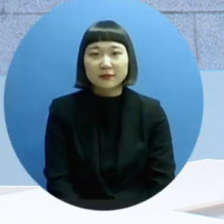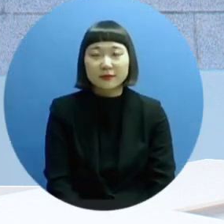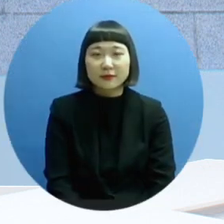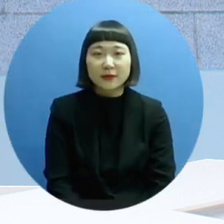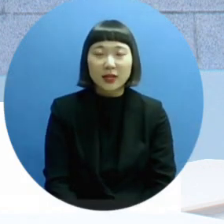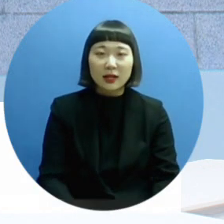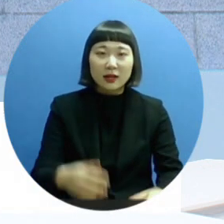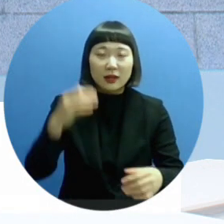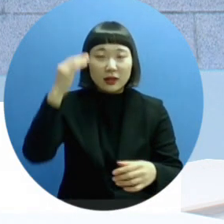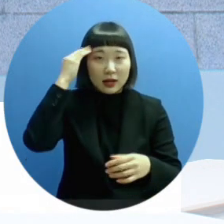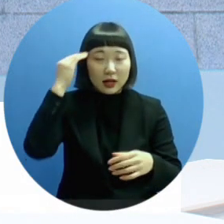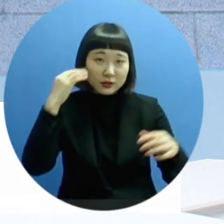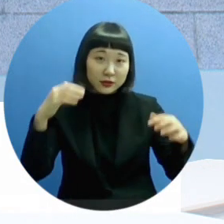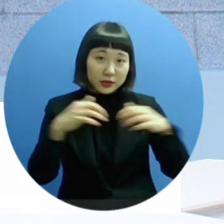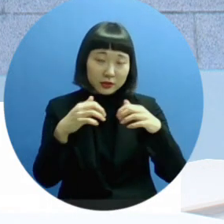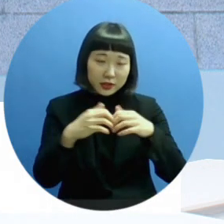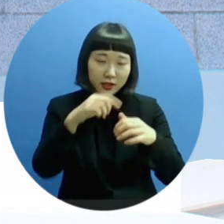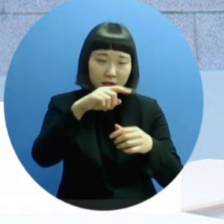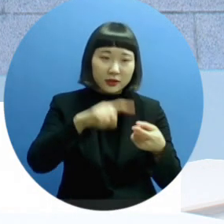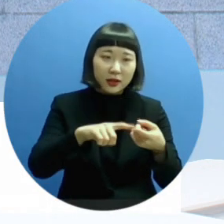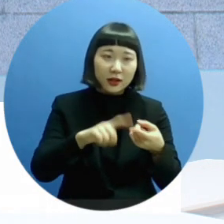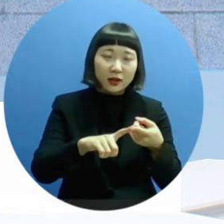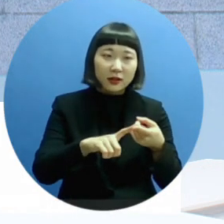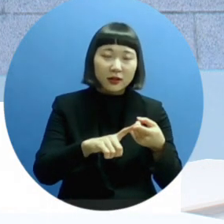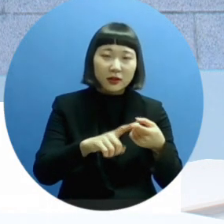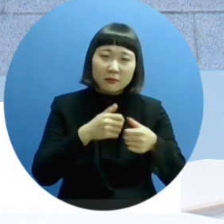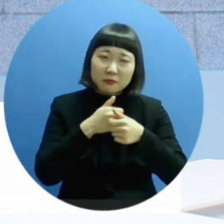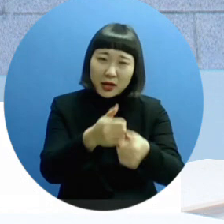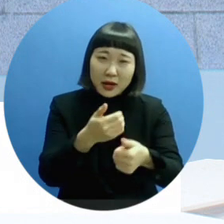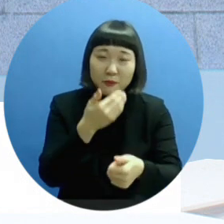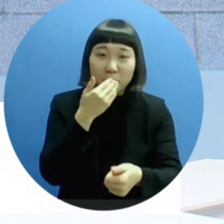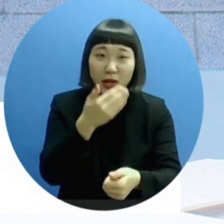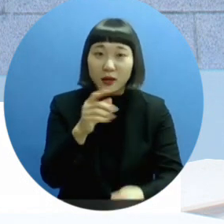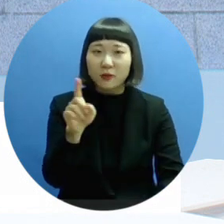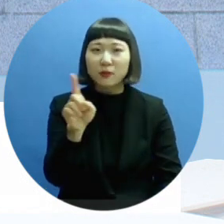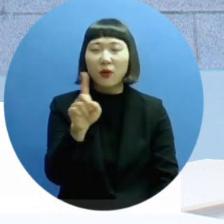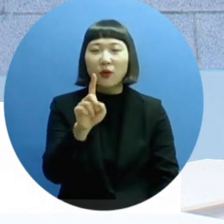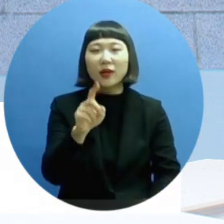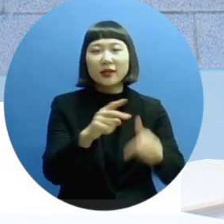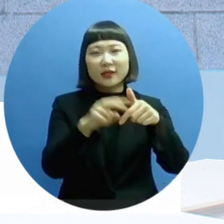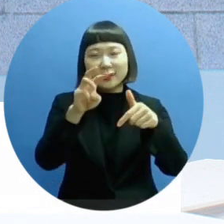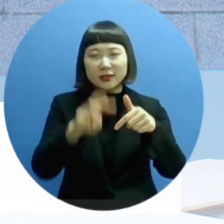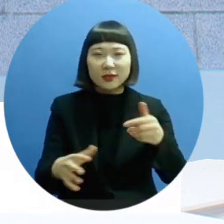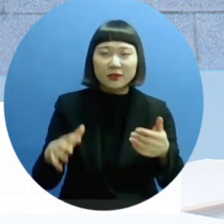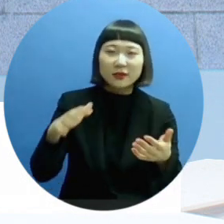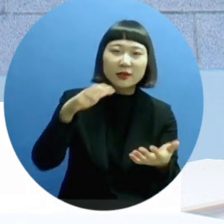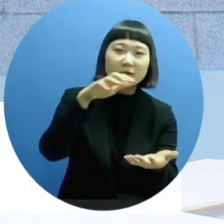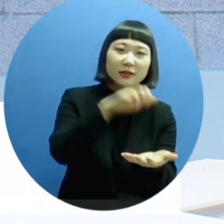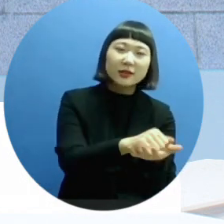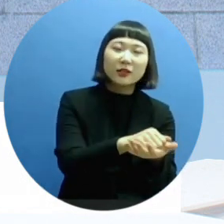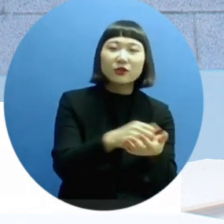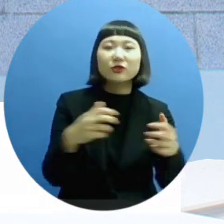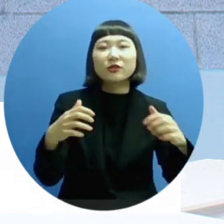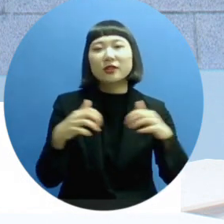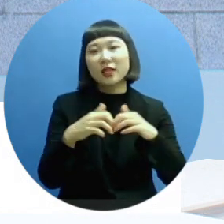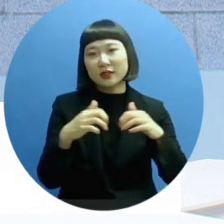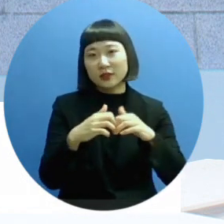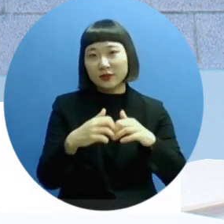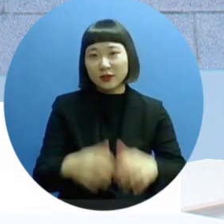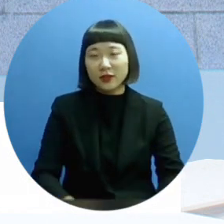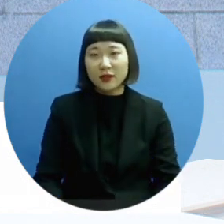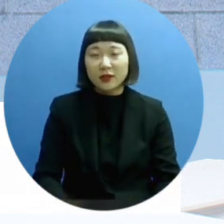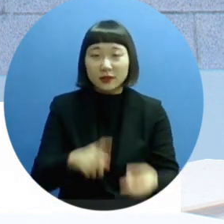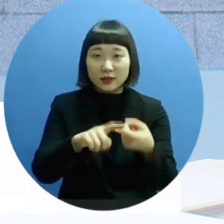한국전쟁의 흐름을 바꿔놓았던 인천 상륙작전. 인천 자유공원에는 당시의 작전 상황을 새긴 부조 조형물이